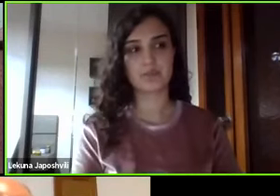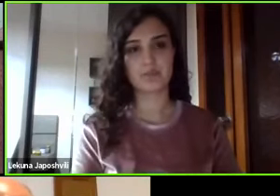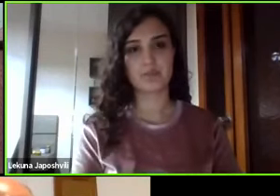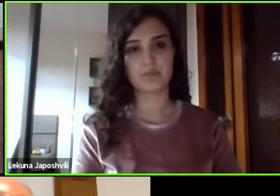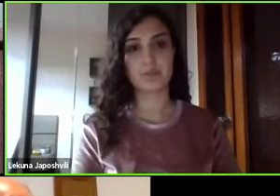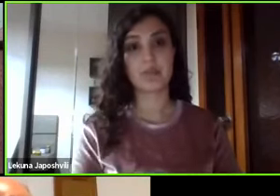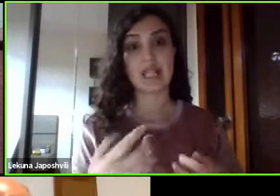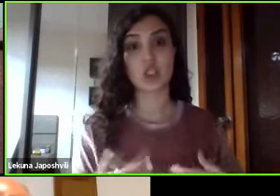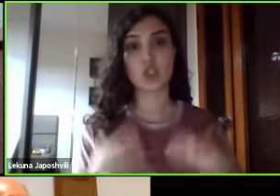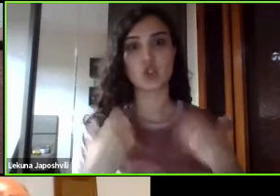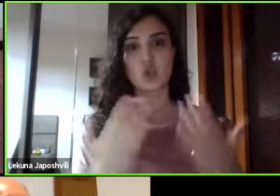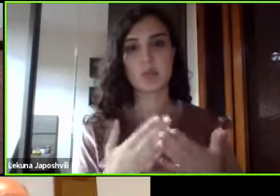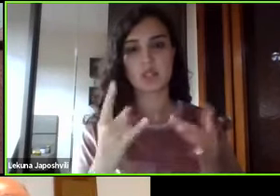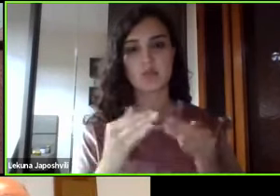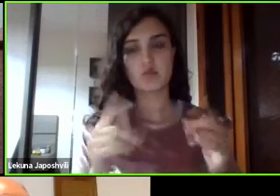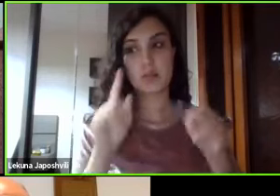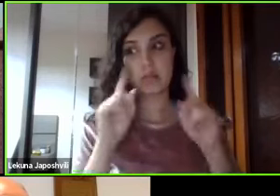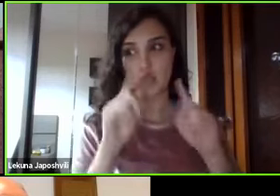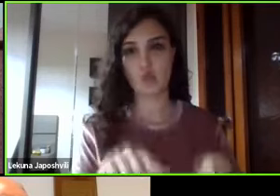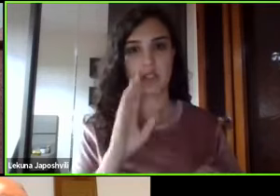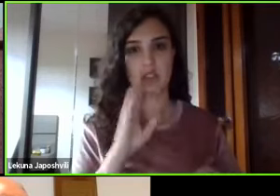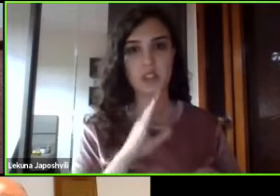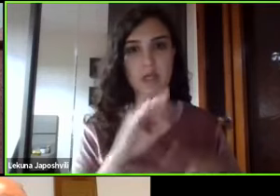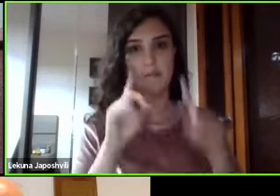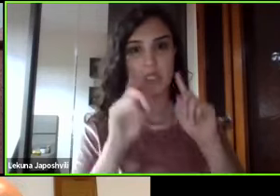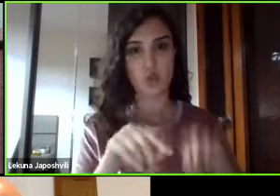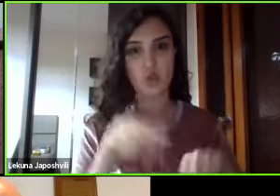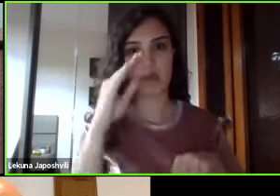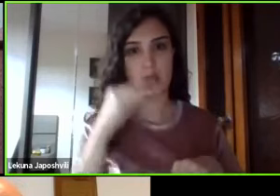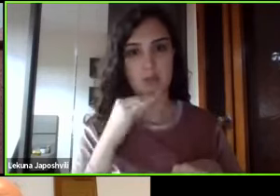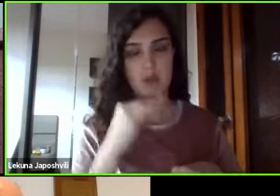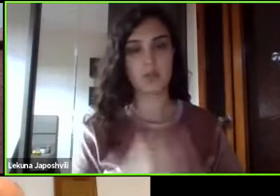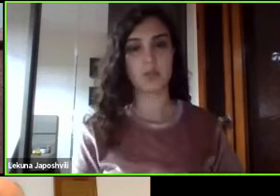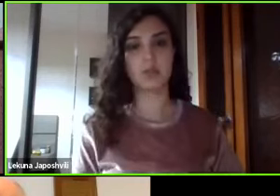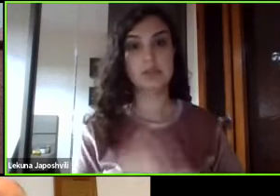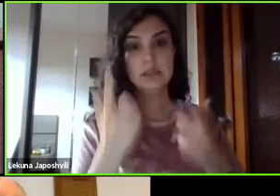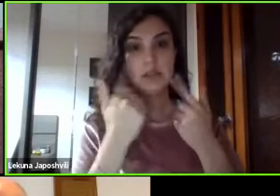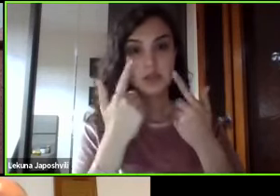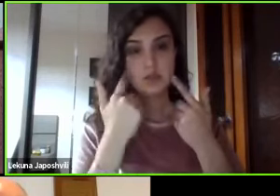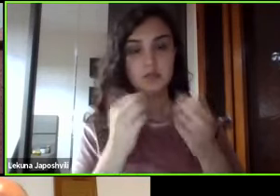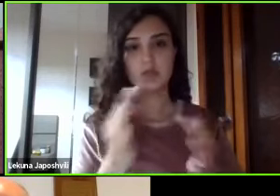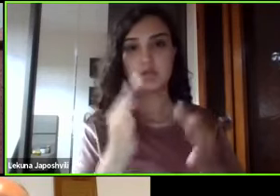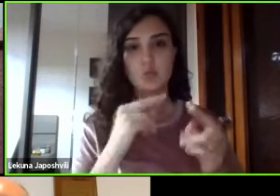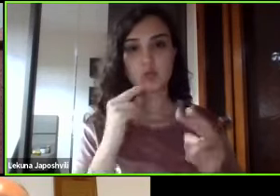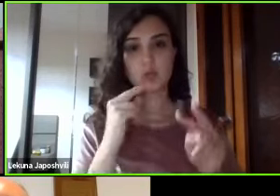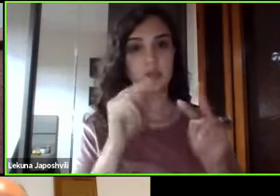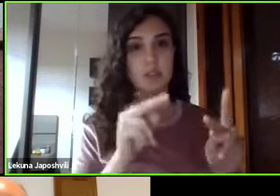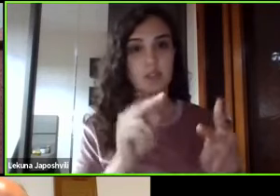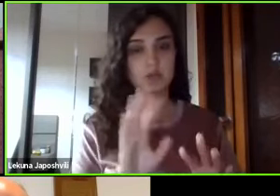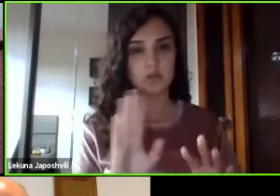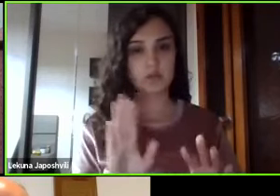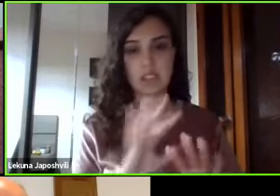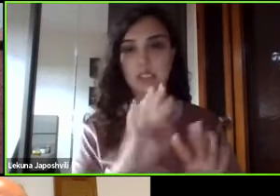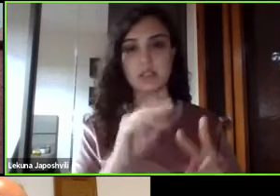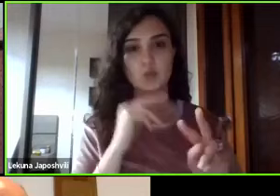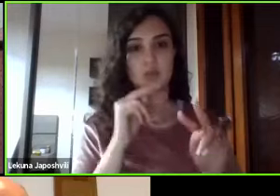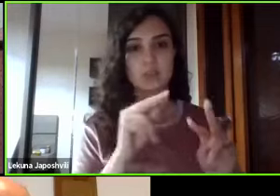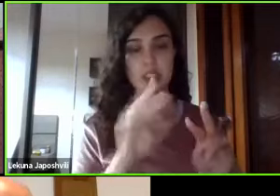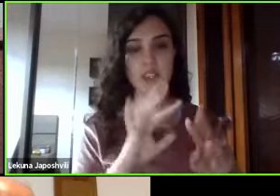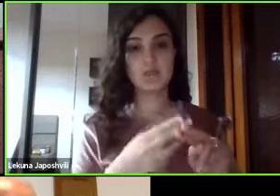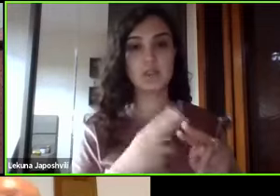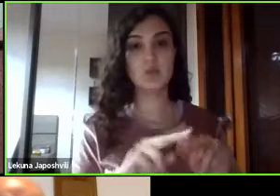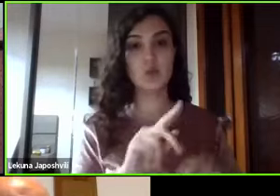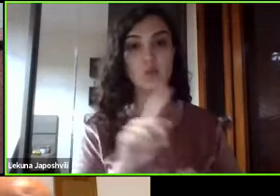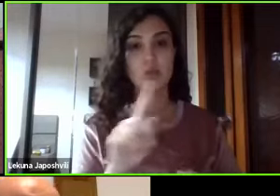კატასტროფა არის ბავშვის ხედვით, რომ მიატოვა დედამ, მიატოვა მამამ, ტირის და არავინ ყურადღებას არ აქცევს, არ აქცევს ყურადღებას იმიტომ,